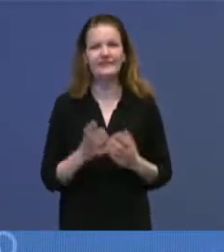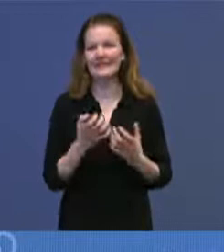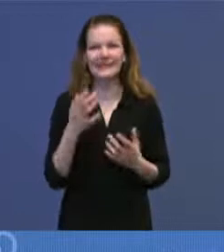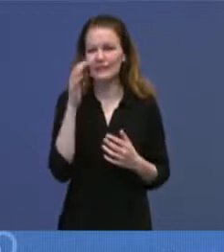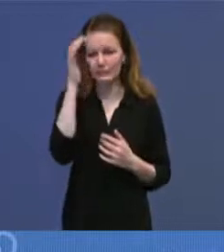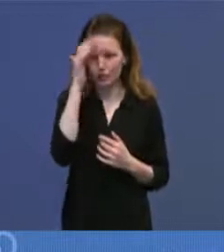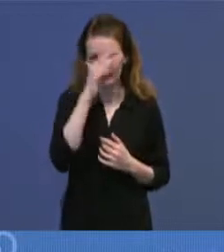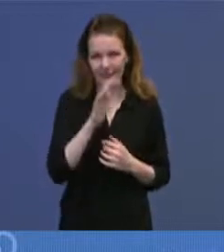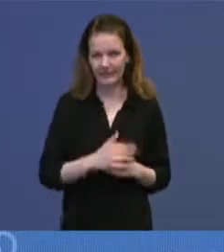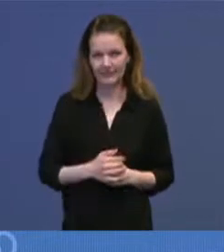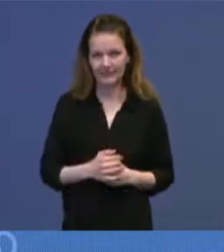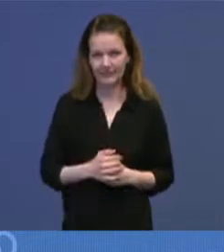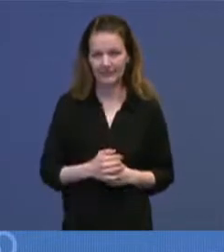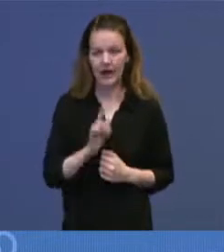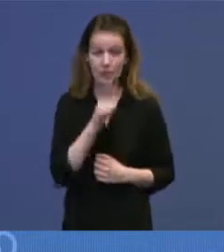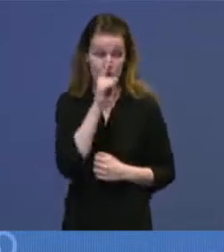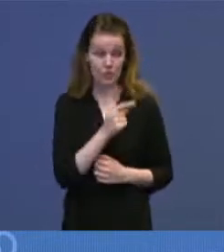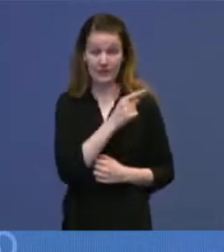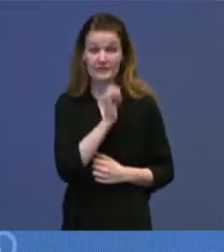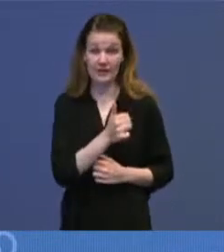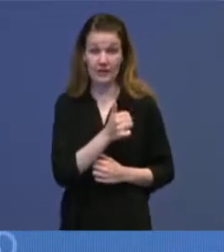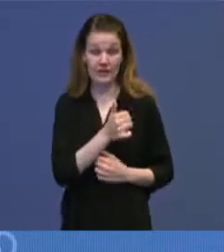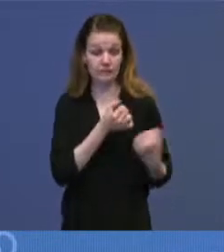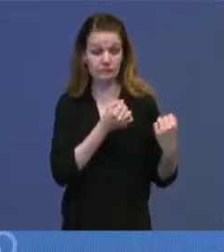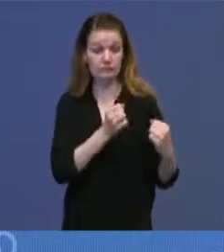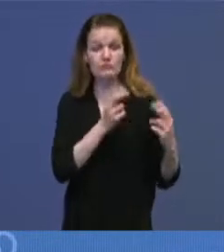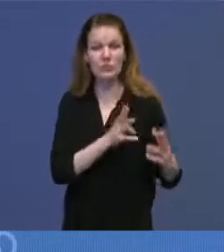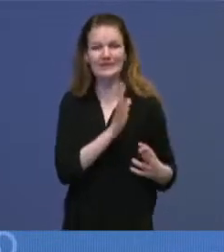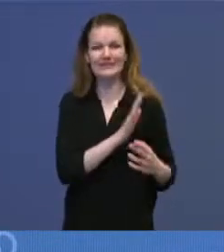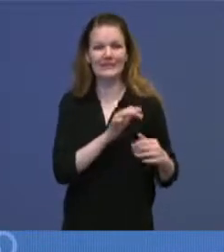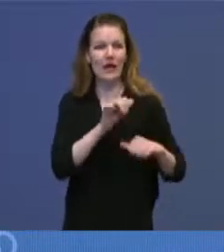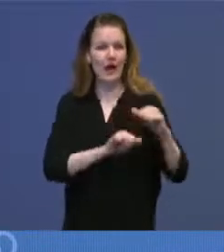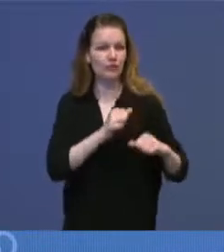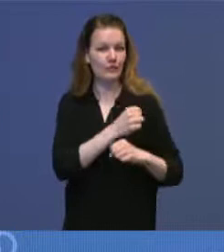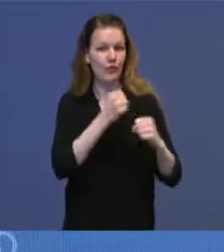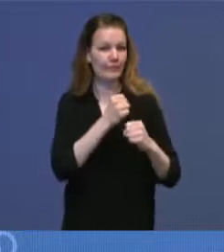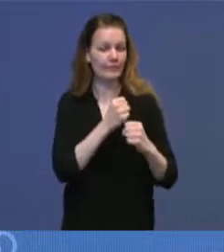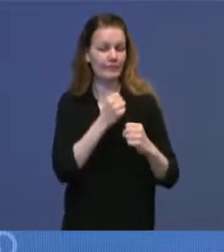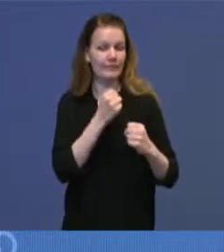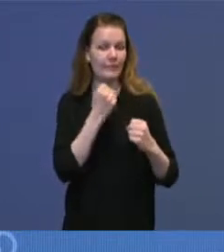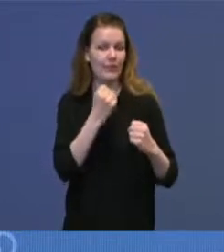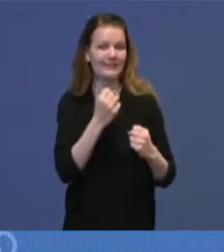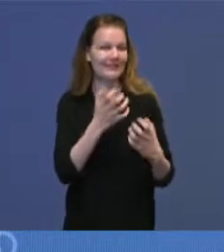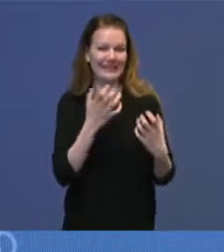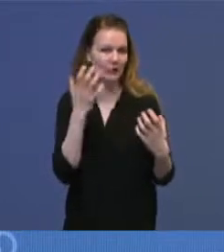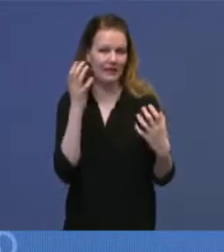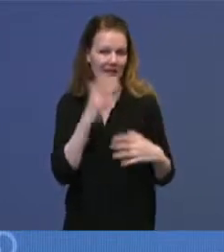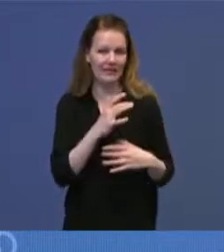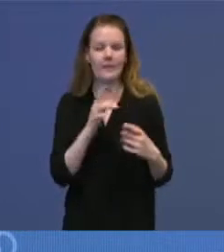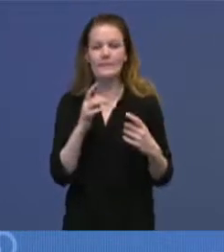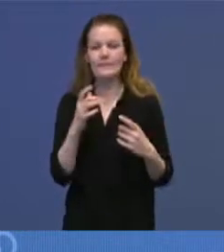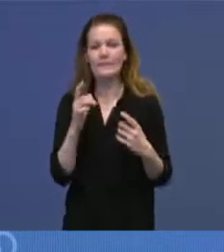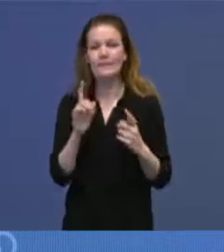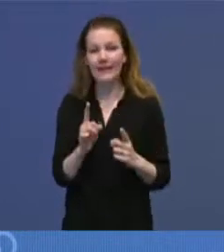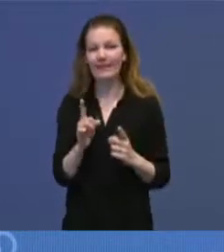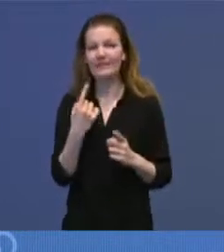bekymret for at Putin skal finne på å ta i bruk sine atomvåpen. Men det vi gjør er en del av å følge med og